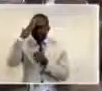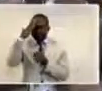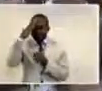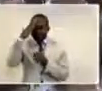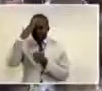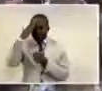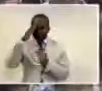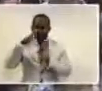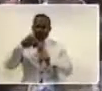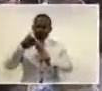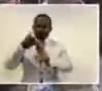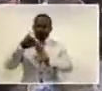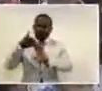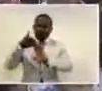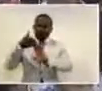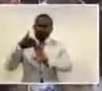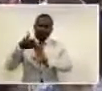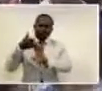bihuta ihutisha